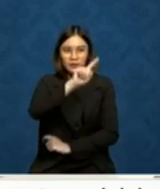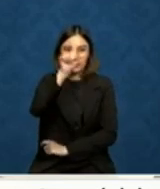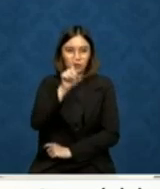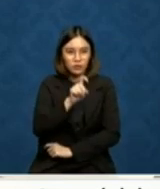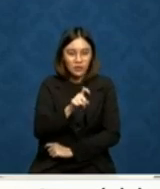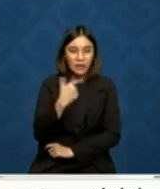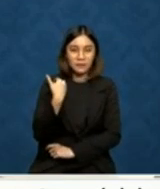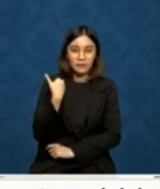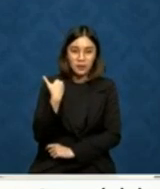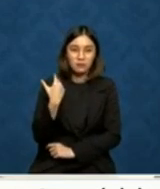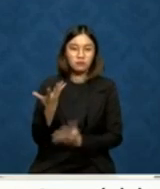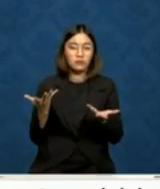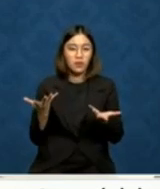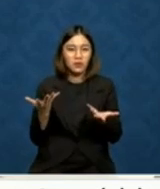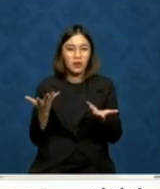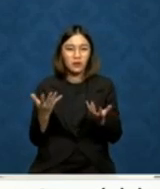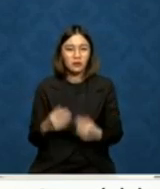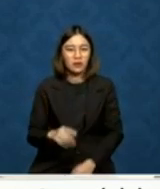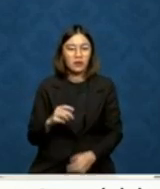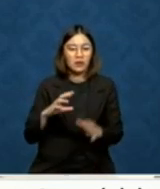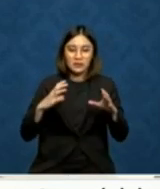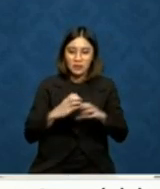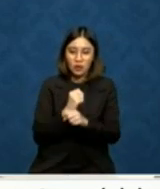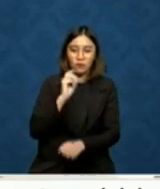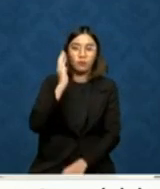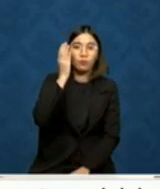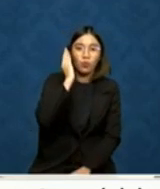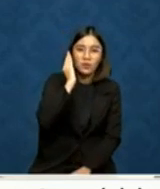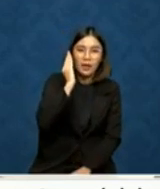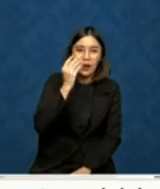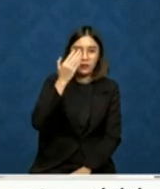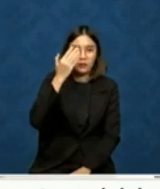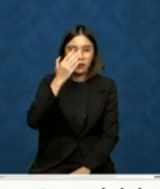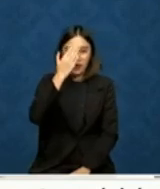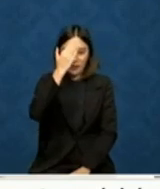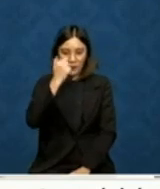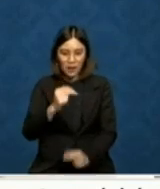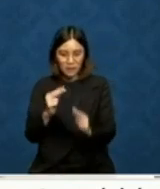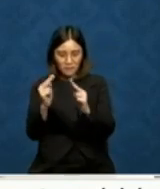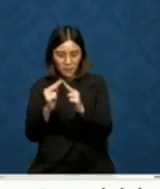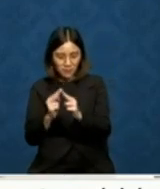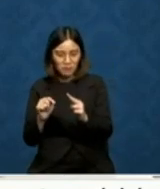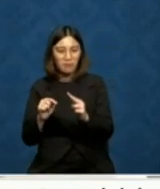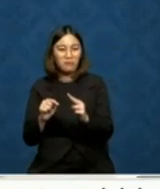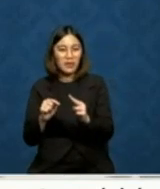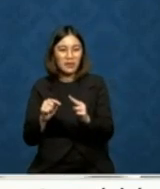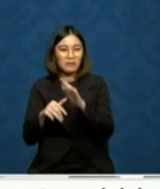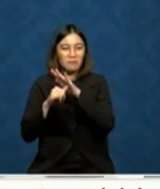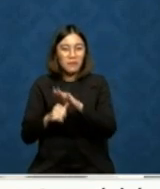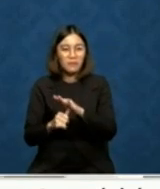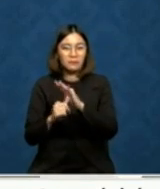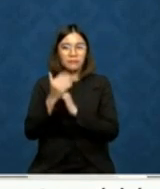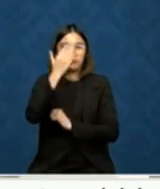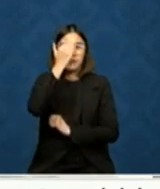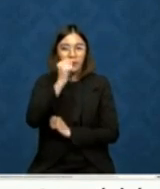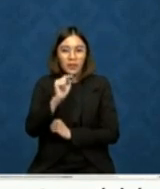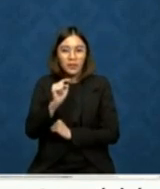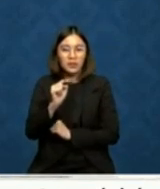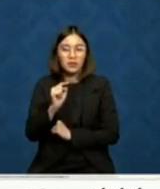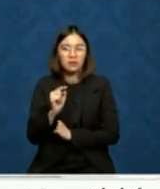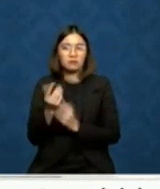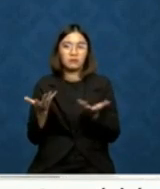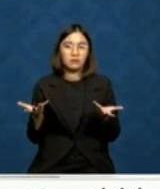มาหรือเปล่าคะว่าเขาเป็นเพศชายแต่ทำไมเขาถึงถูกล่วงล้ำและถูกกระทำชำเราข่มขื